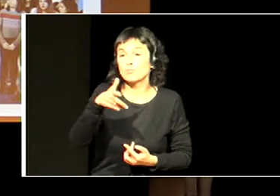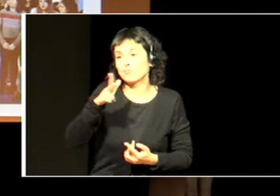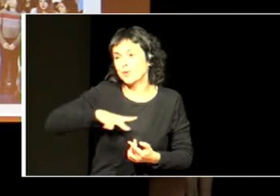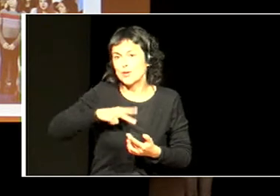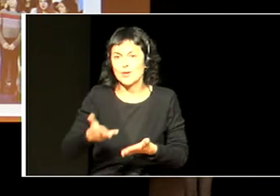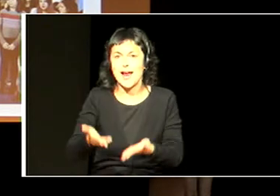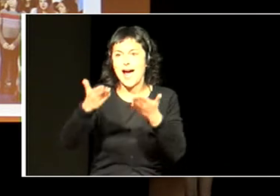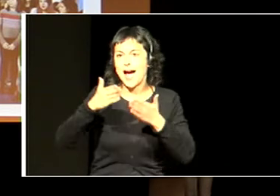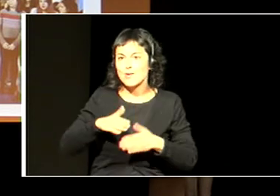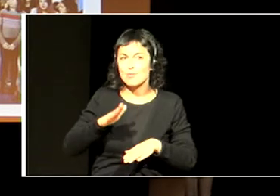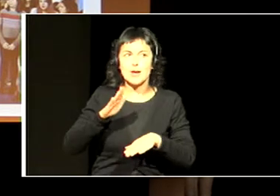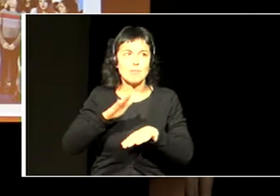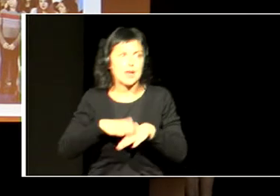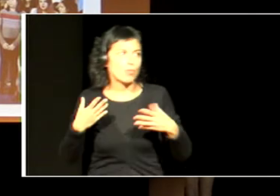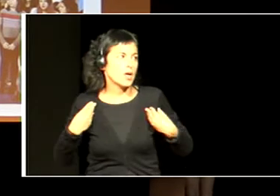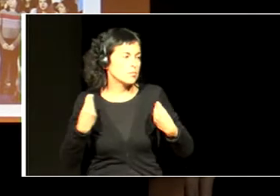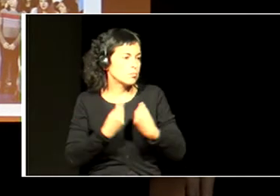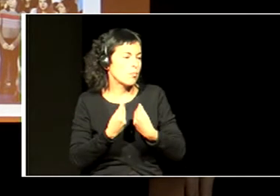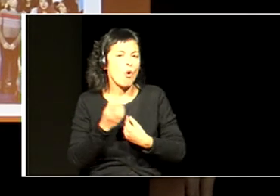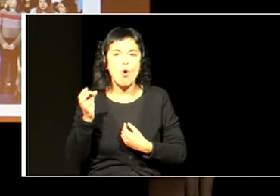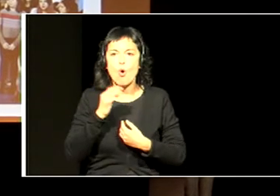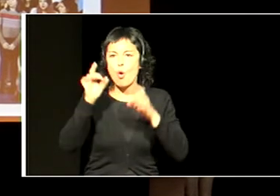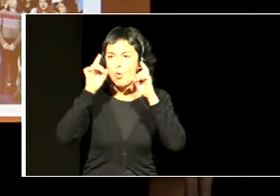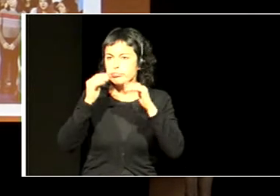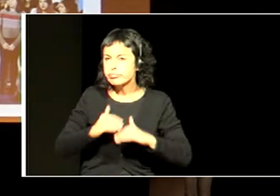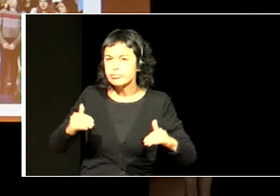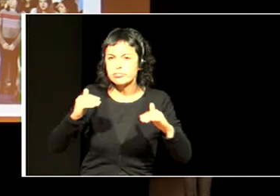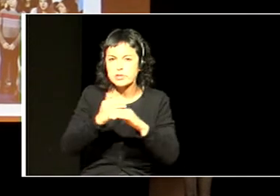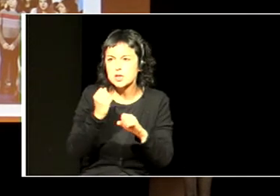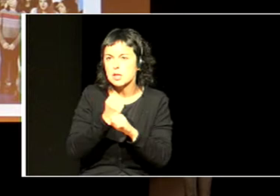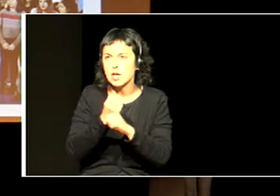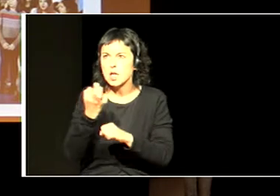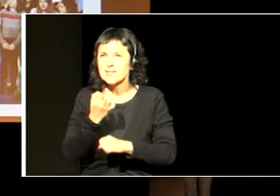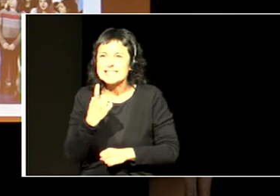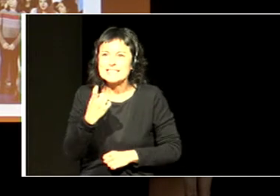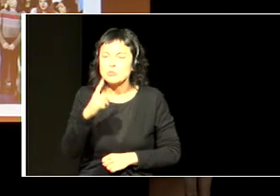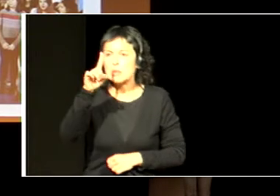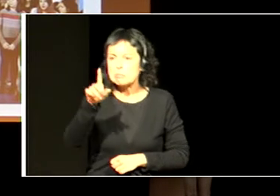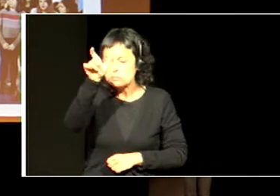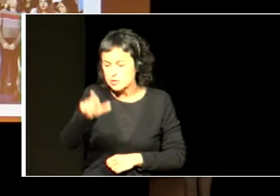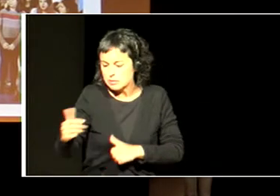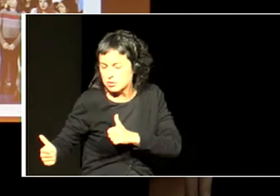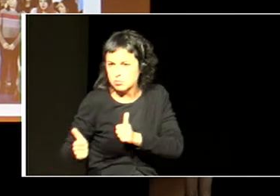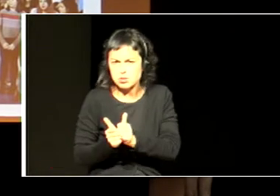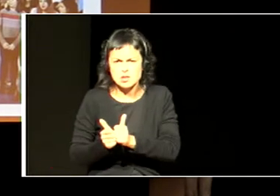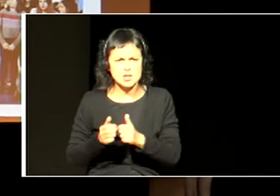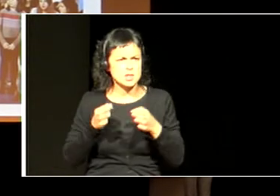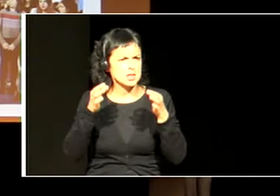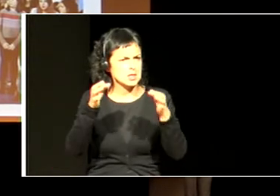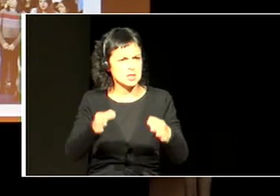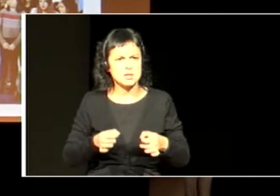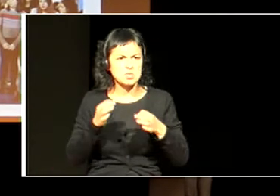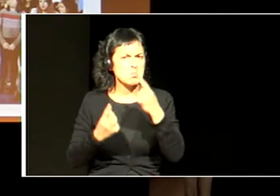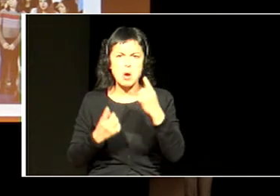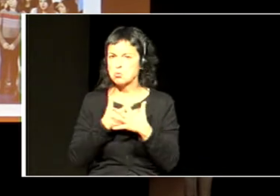aurten bizikidetza edo eskidetza landu behar dut eta behar dut pertsona bat nirekin egoteko, beti dago jendea hori